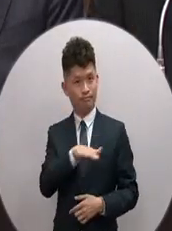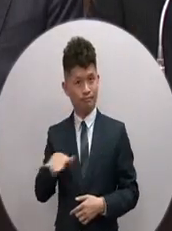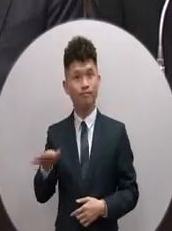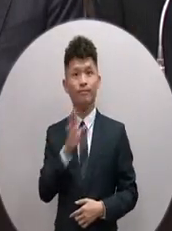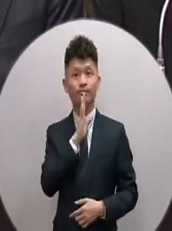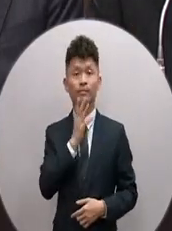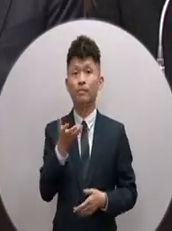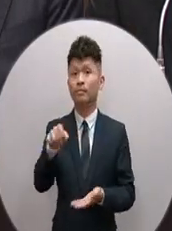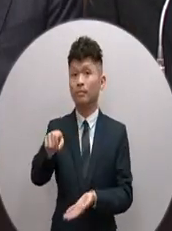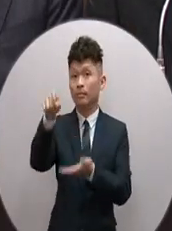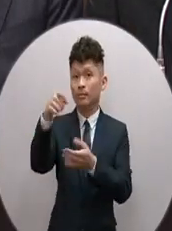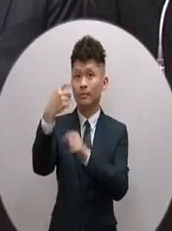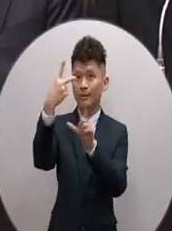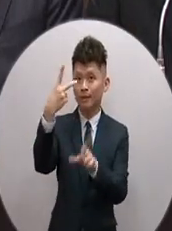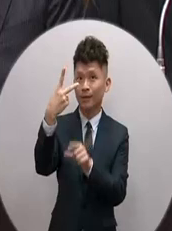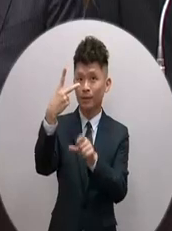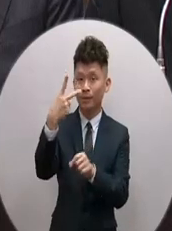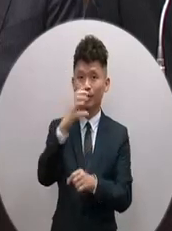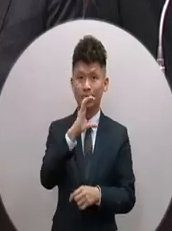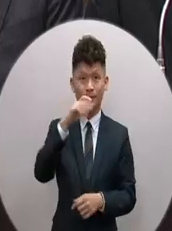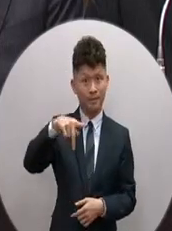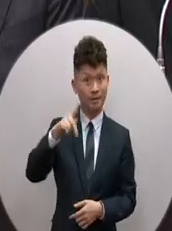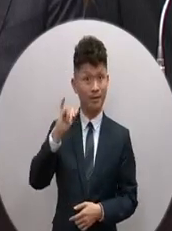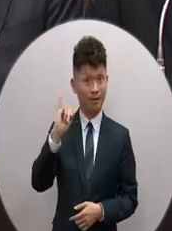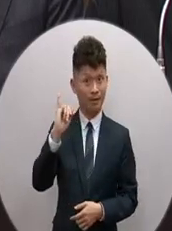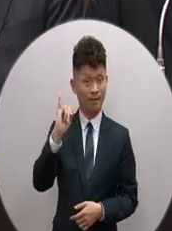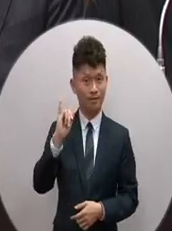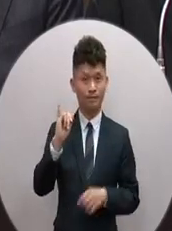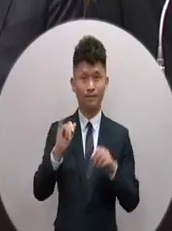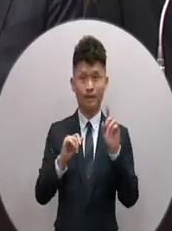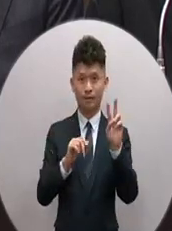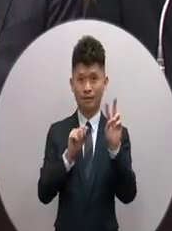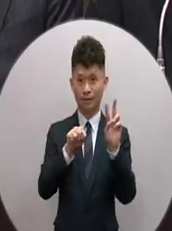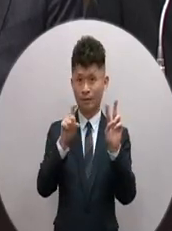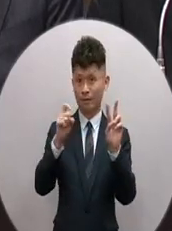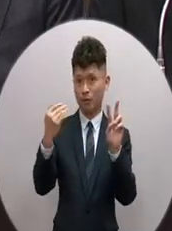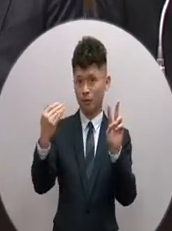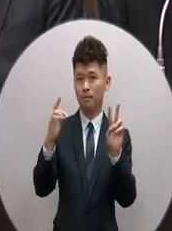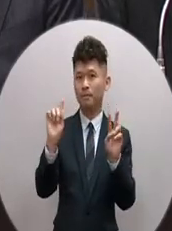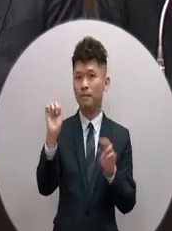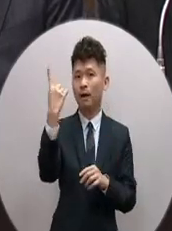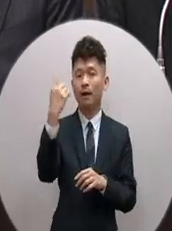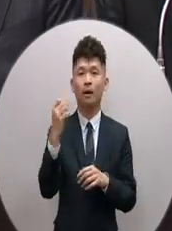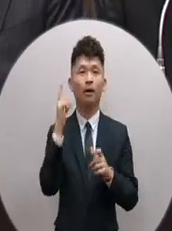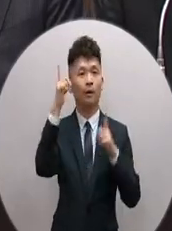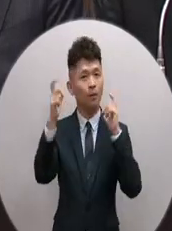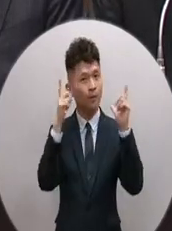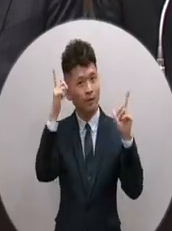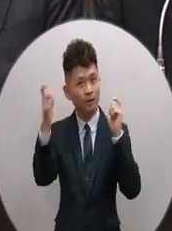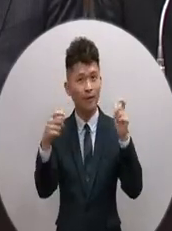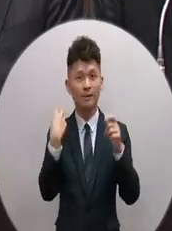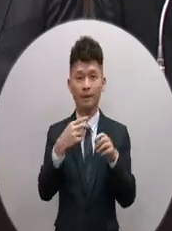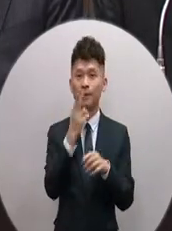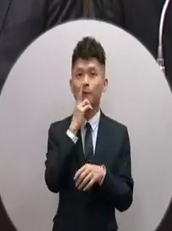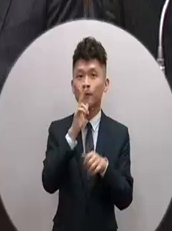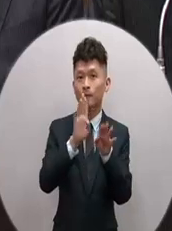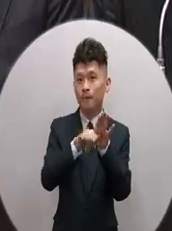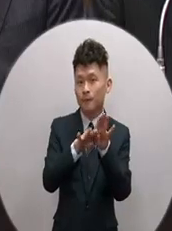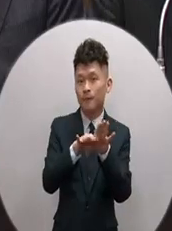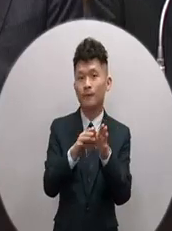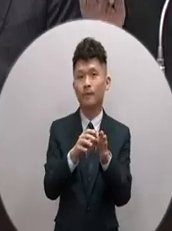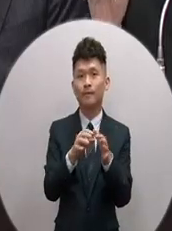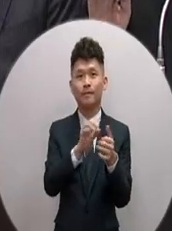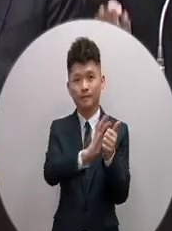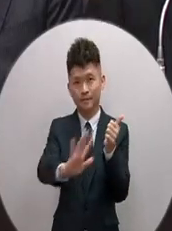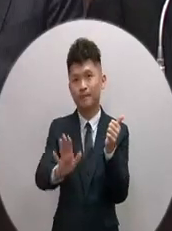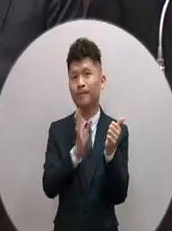刚刚提出来的2月份的 CPI。2.19%啊，主要是因为过年还有烟税的关系啦。